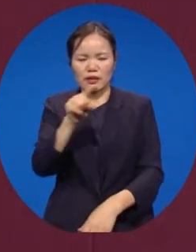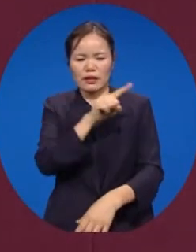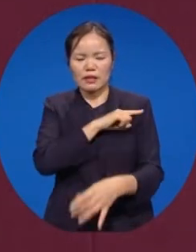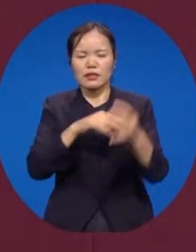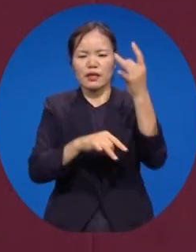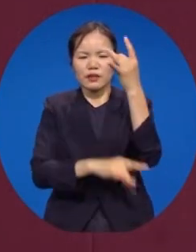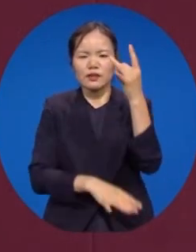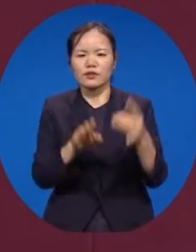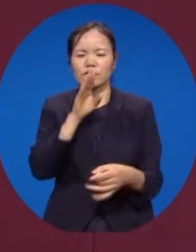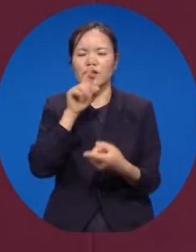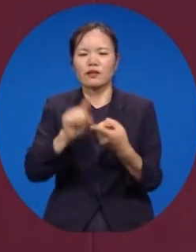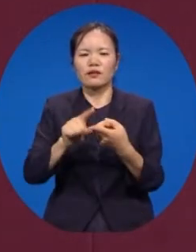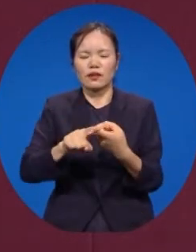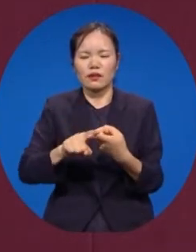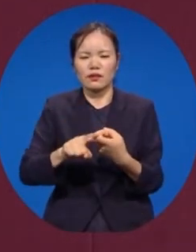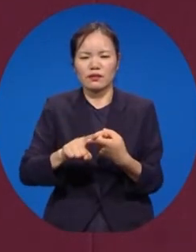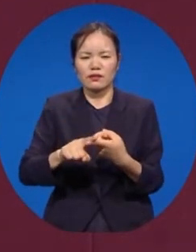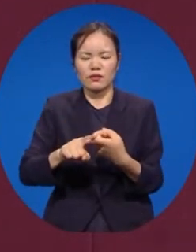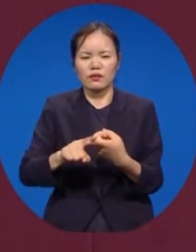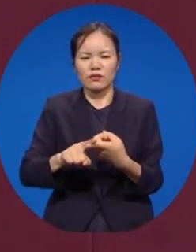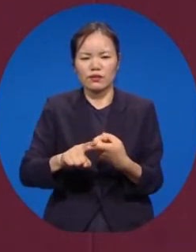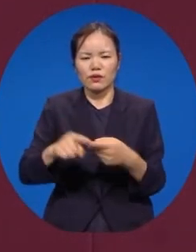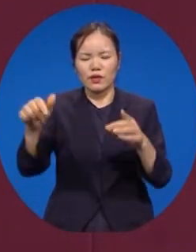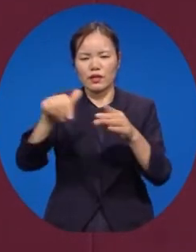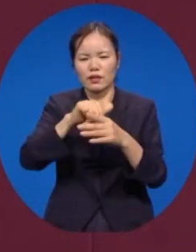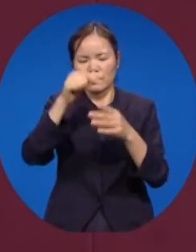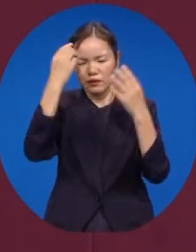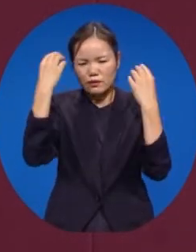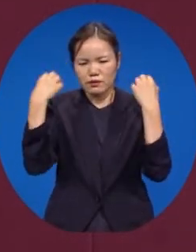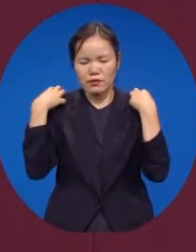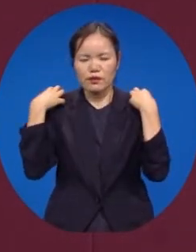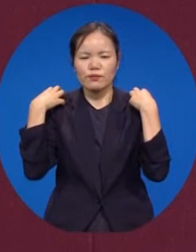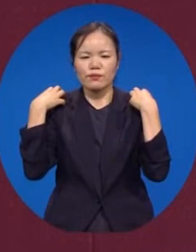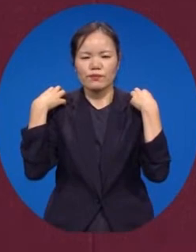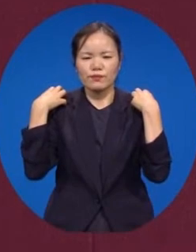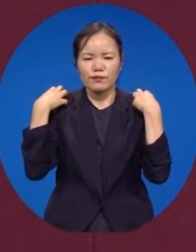기초적인 사실을 이 정권은 간과해 왔습니다.